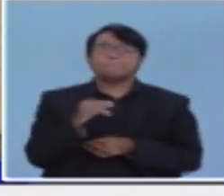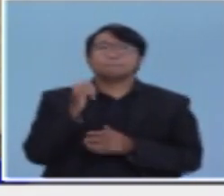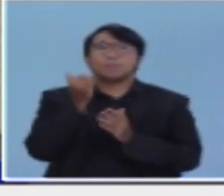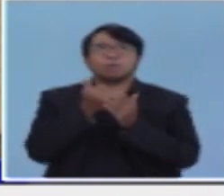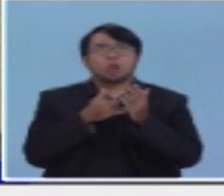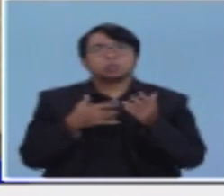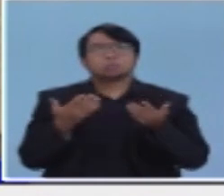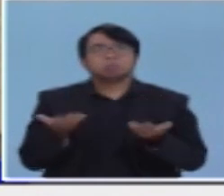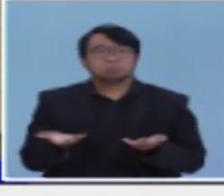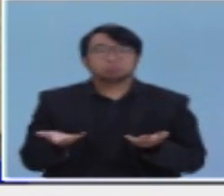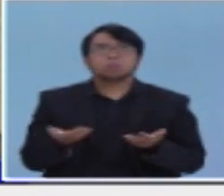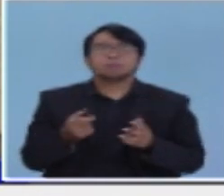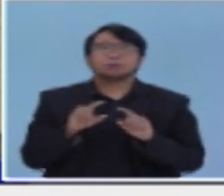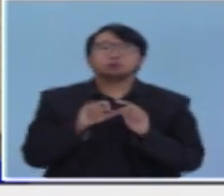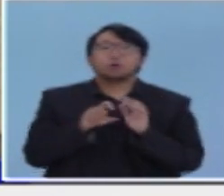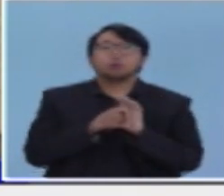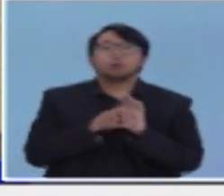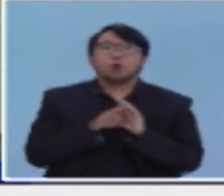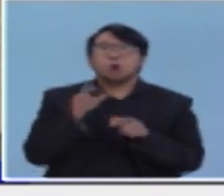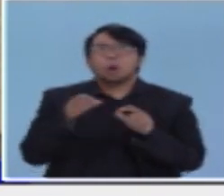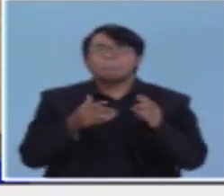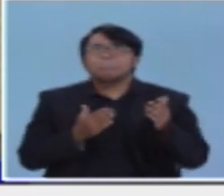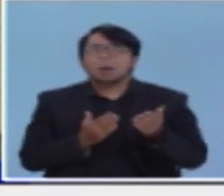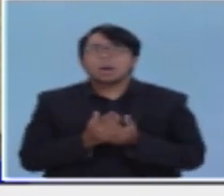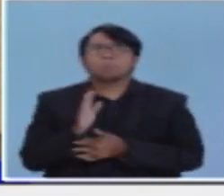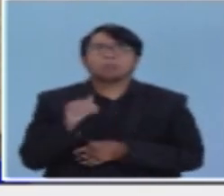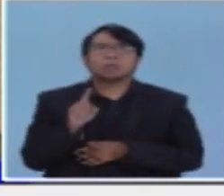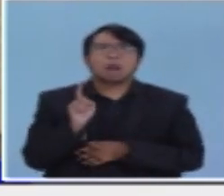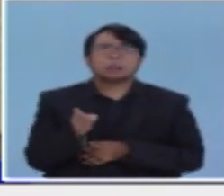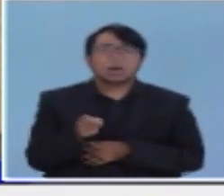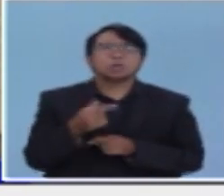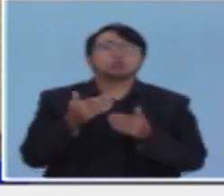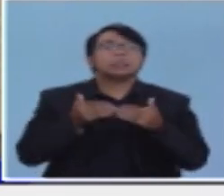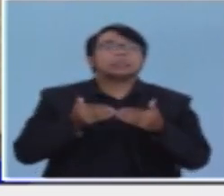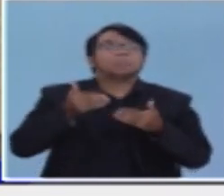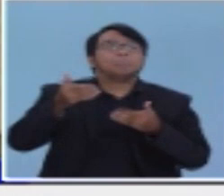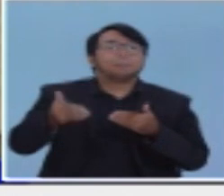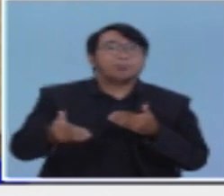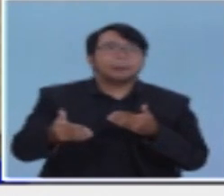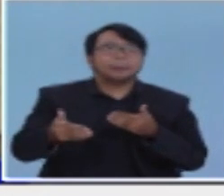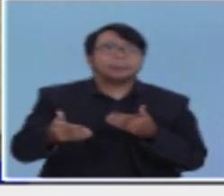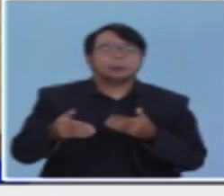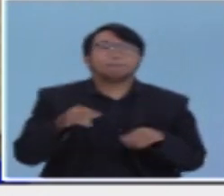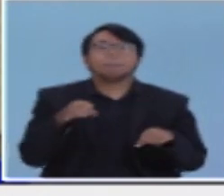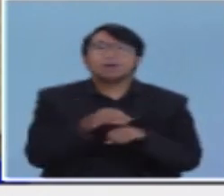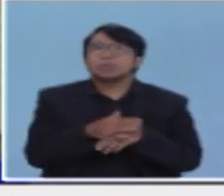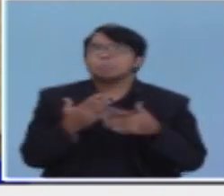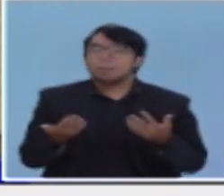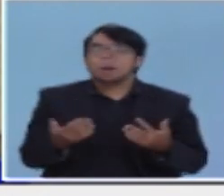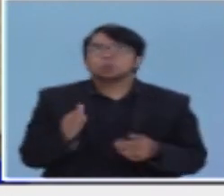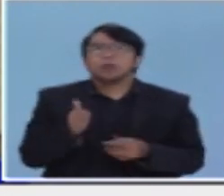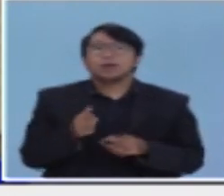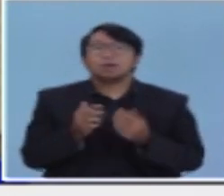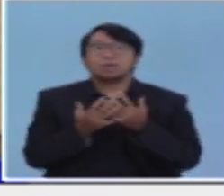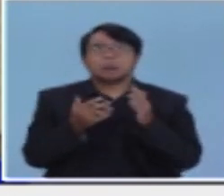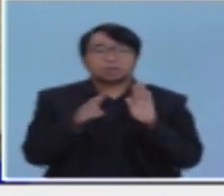antaranya masih banyak pelanggaran dan juga warga yang tidak patuh. Ke depan, di tahap kedua ini, apa yang dilakukan untuk meningkatkan kepatuhan warga dan